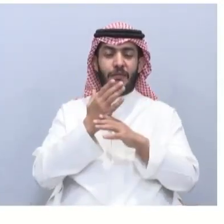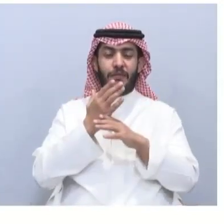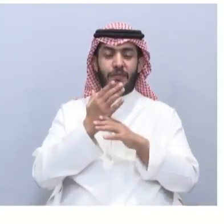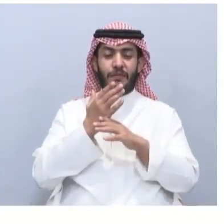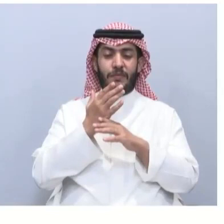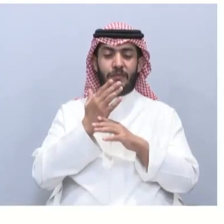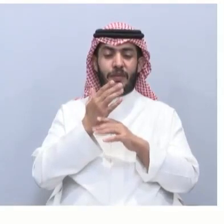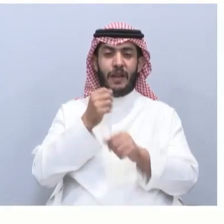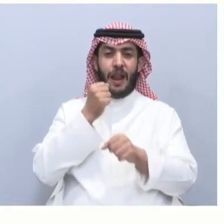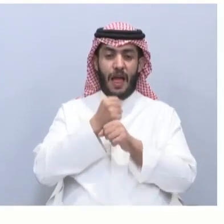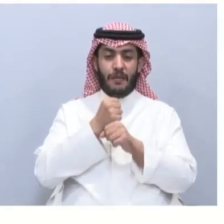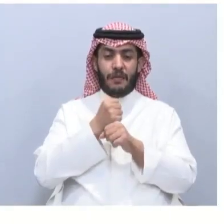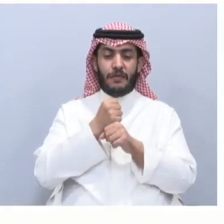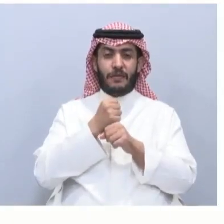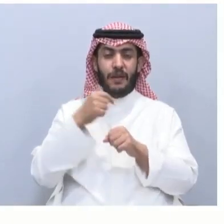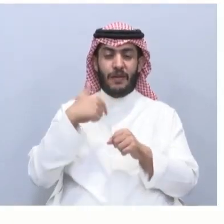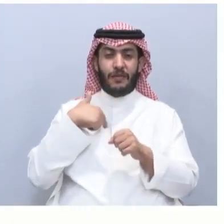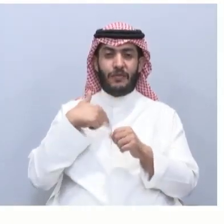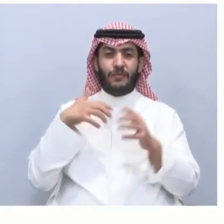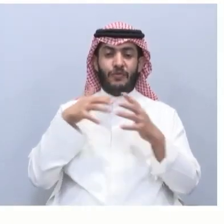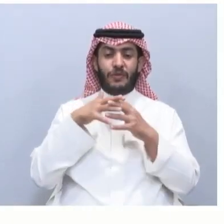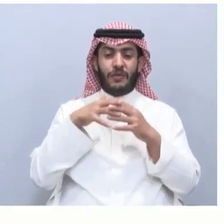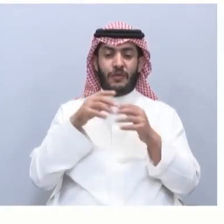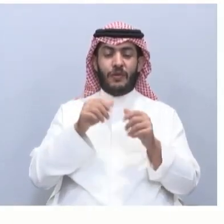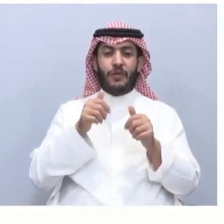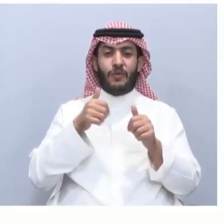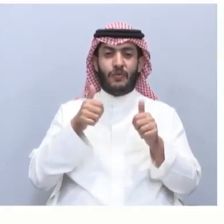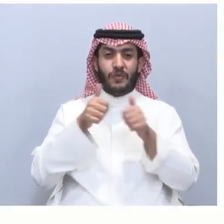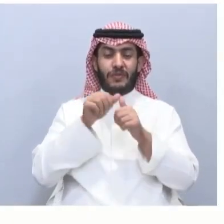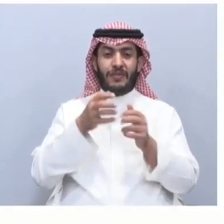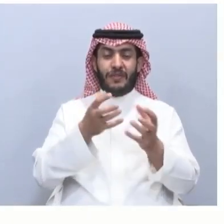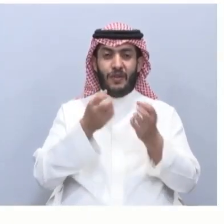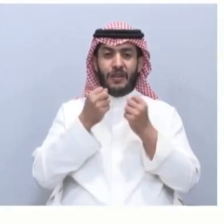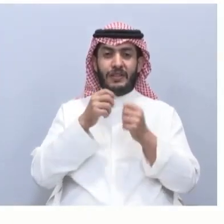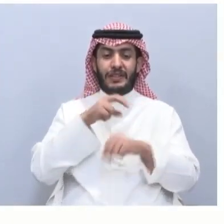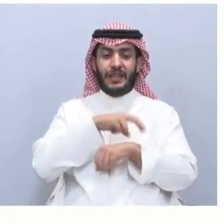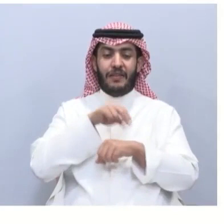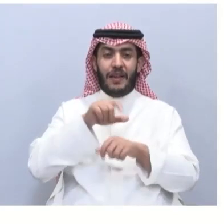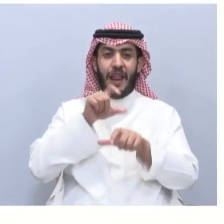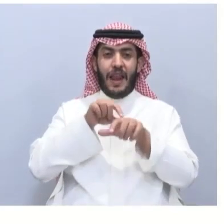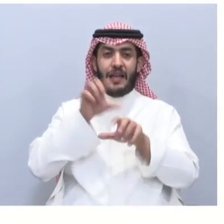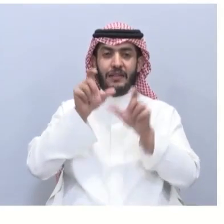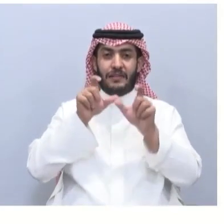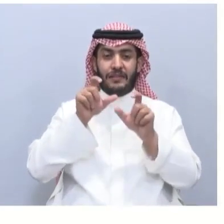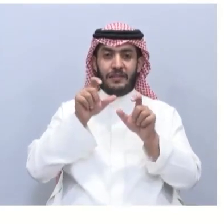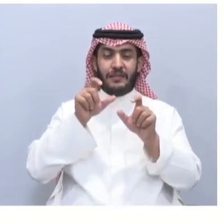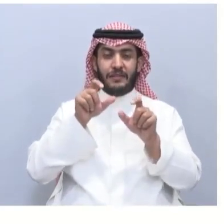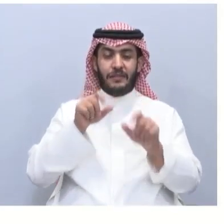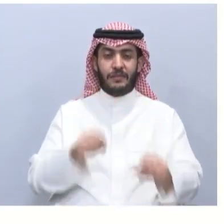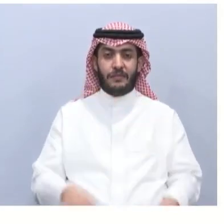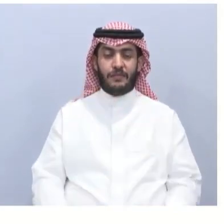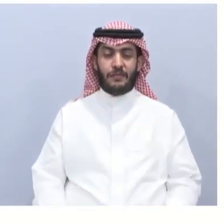لماذا لكي نعمل فانا اشارك اسرتي في اخراج الزكاه الى مستحب فيها اذا